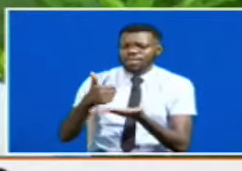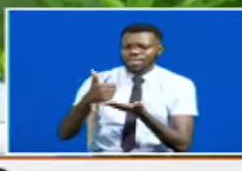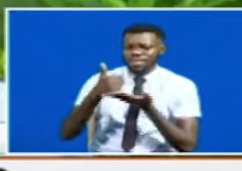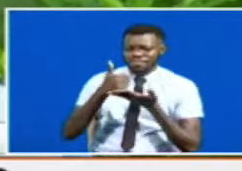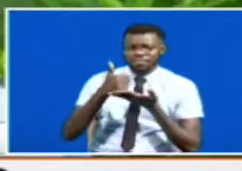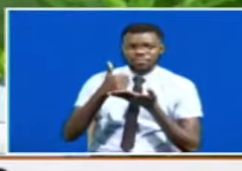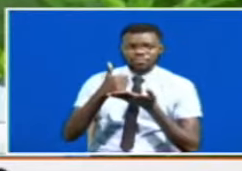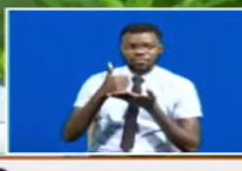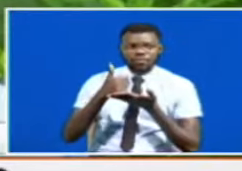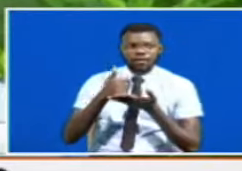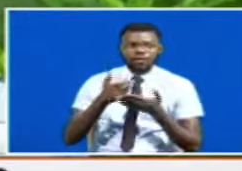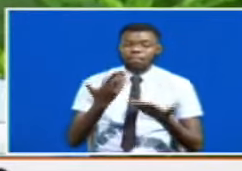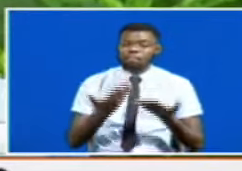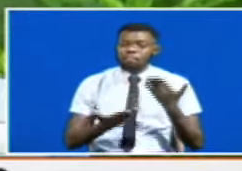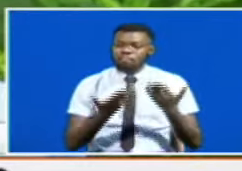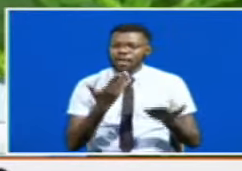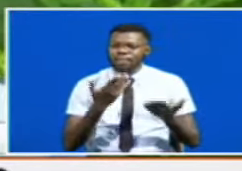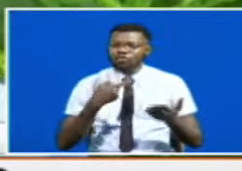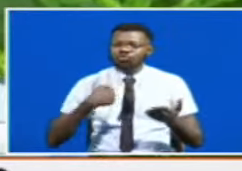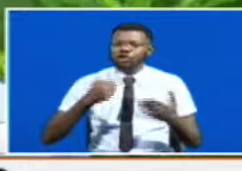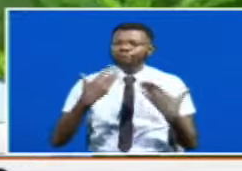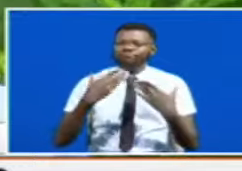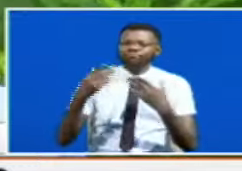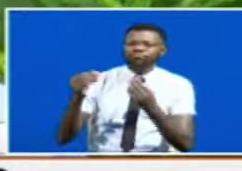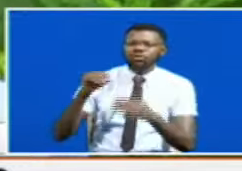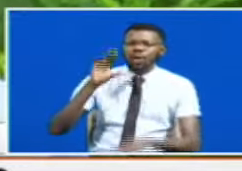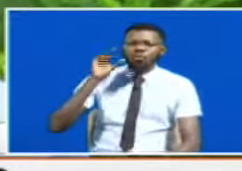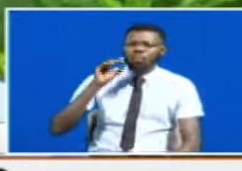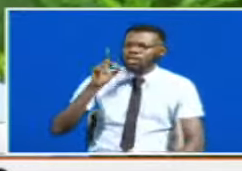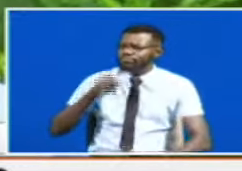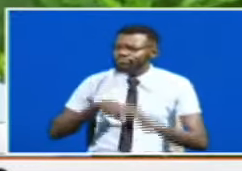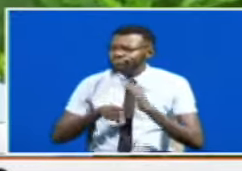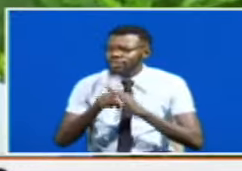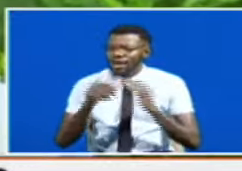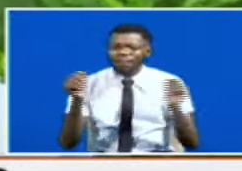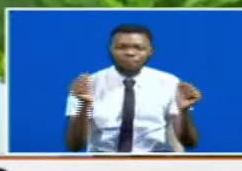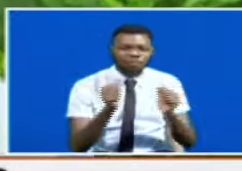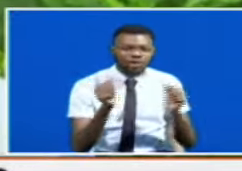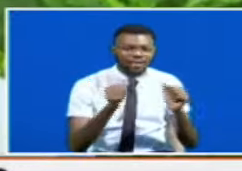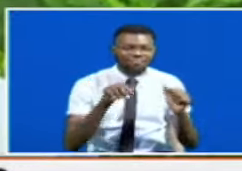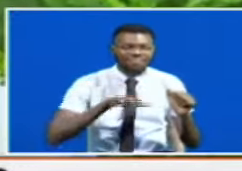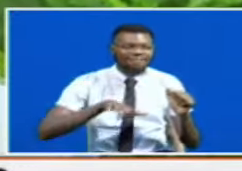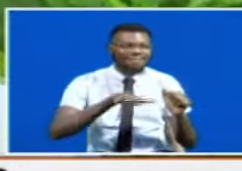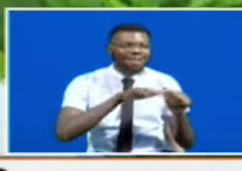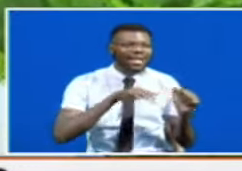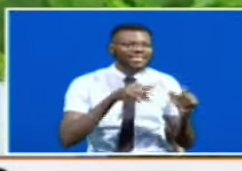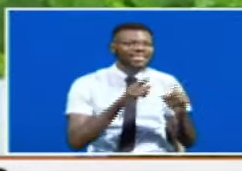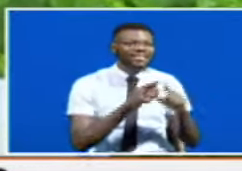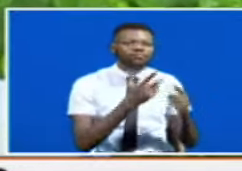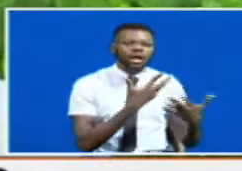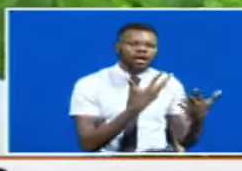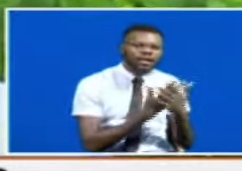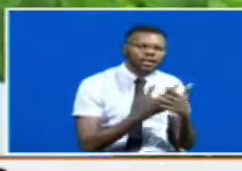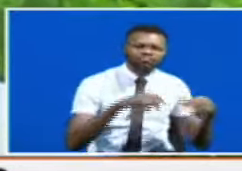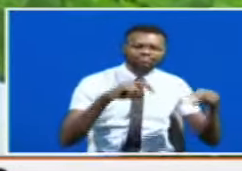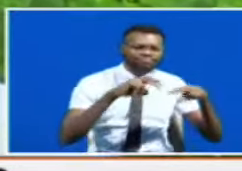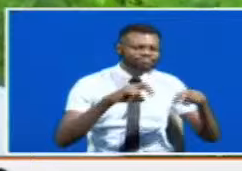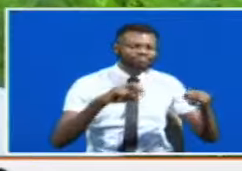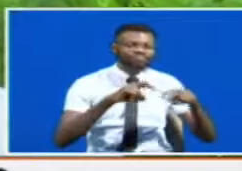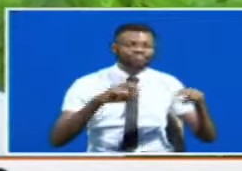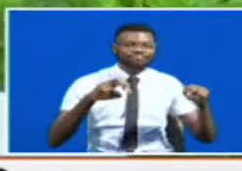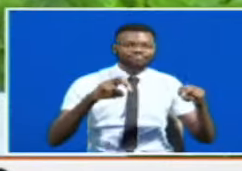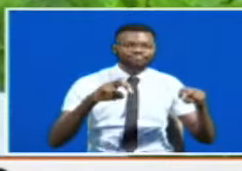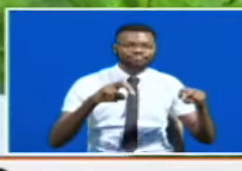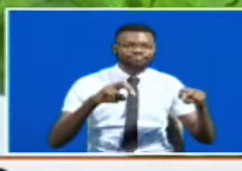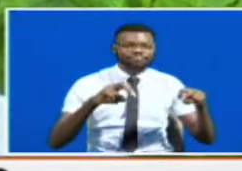wetu aende kwa Mombasa, afika hata kama ni kwa mojari, afika hata kama ni kwa cell ili tuone. Na